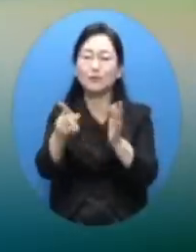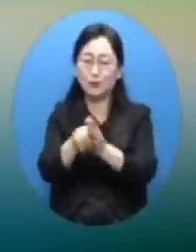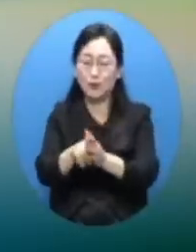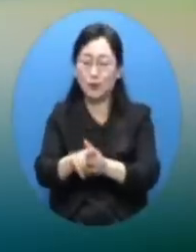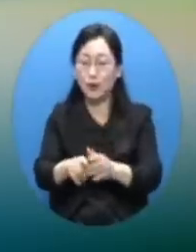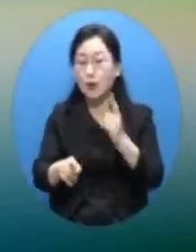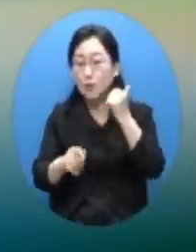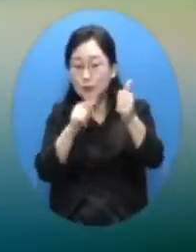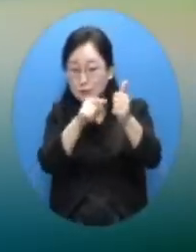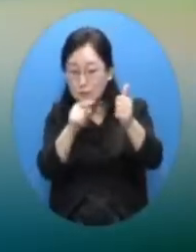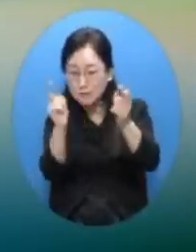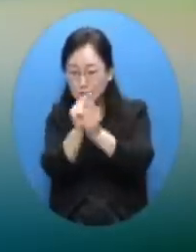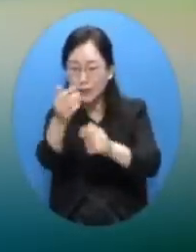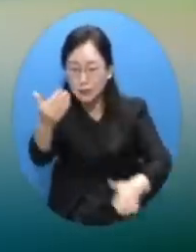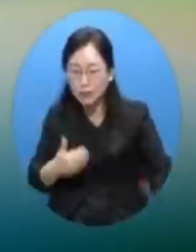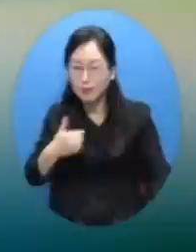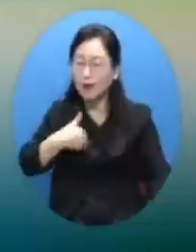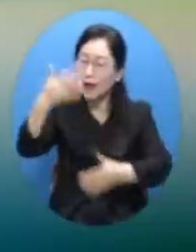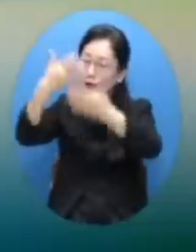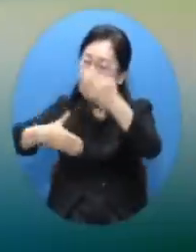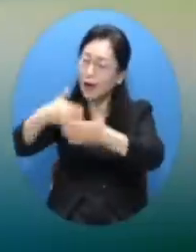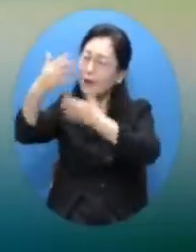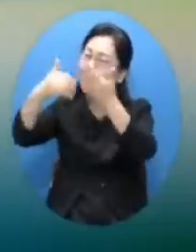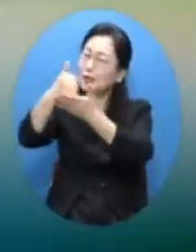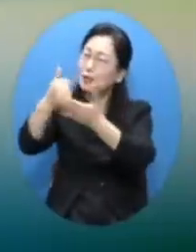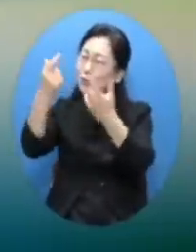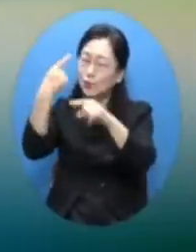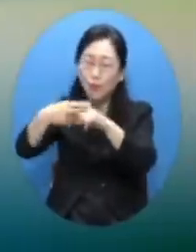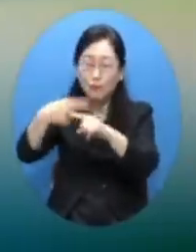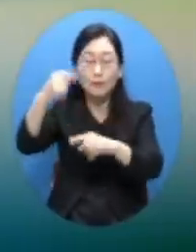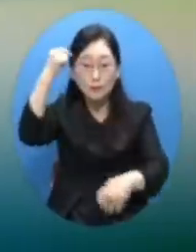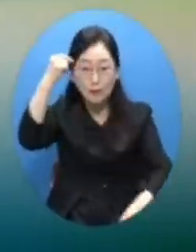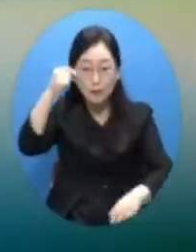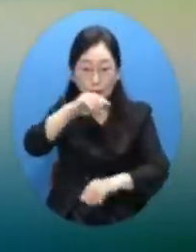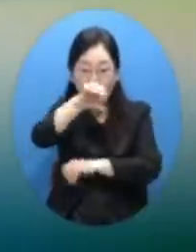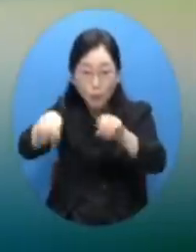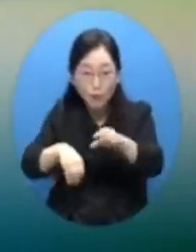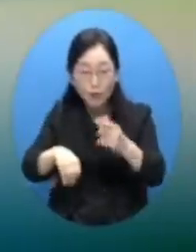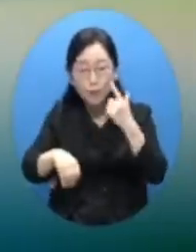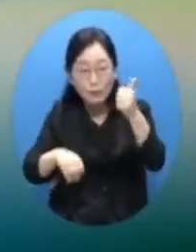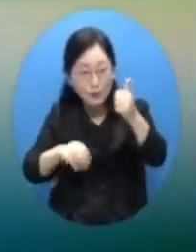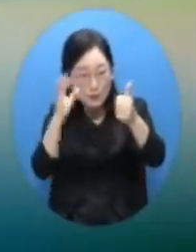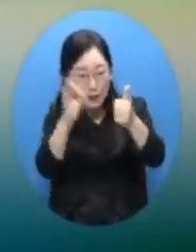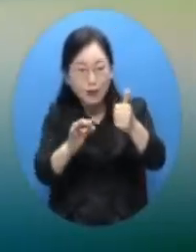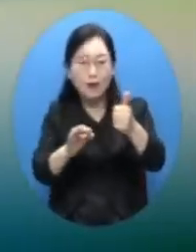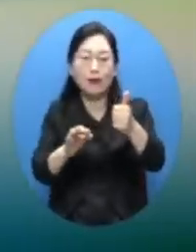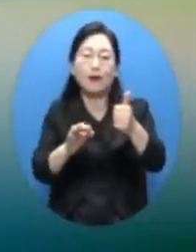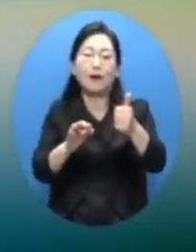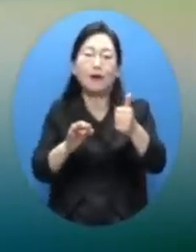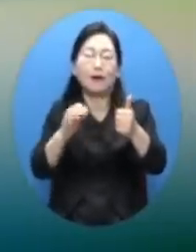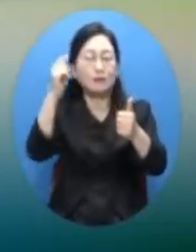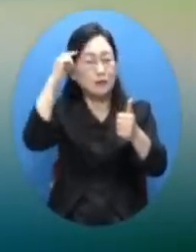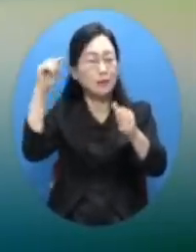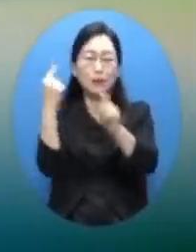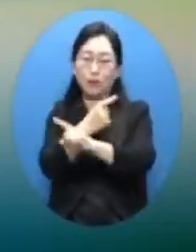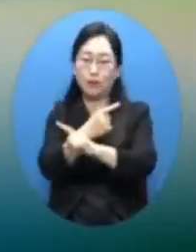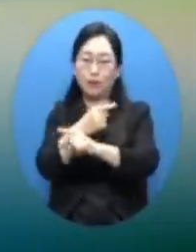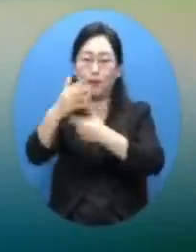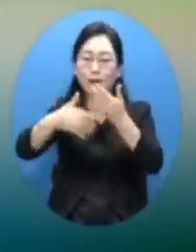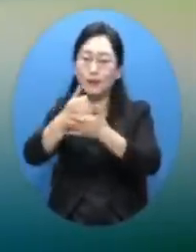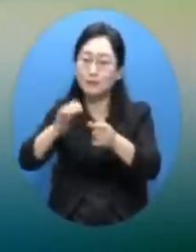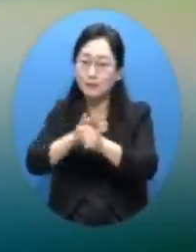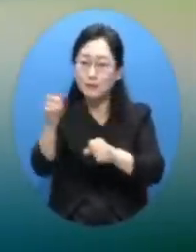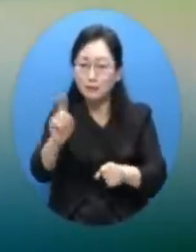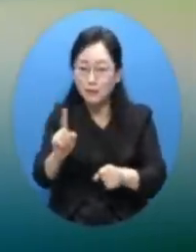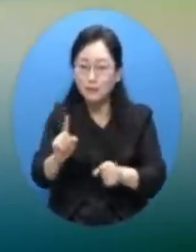전 저에게는 영화가 하나님이었습니다. 그런 저에게 목사님의 삶은 저의 모든 것을 바꿨습니다. 하나님의 사랑이 어떤